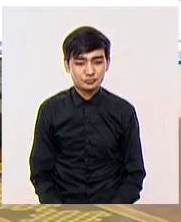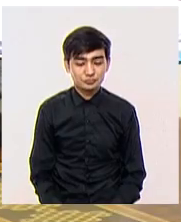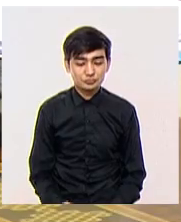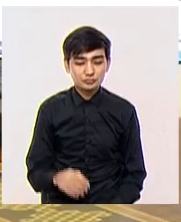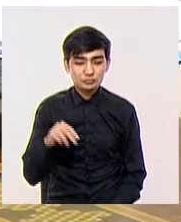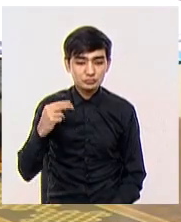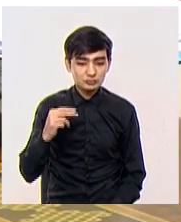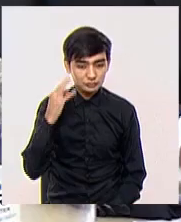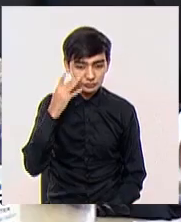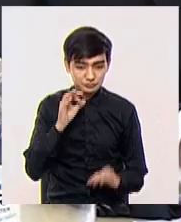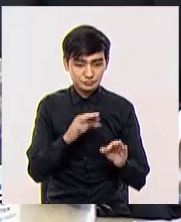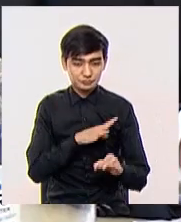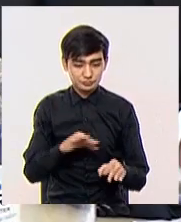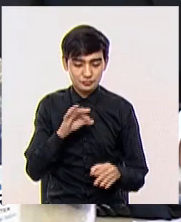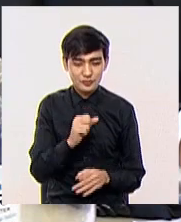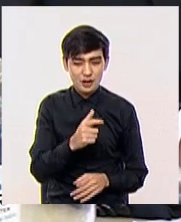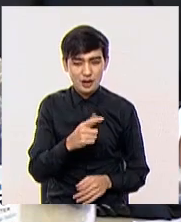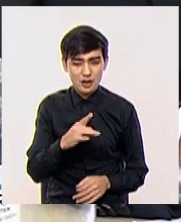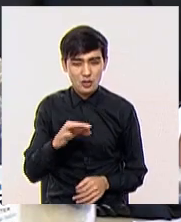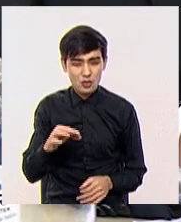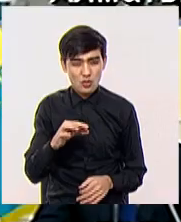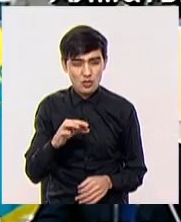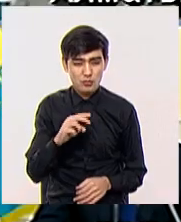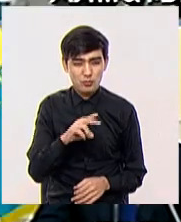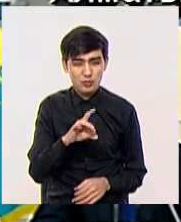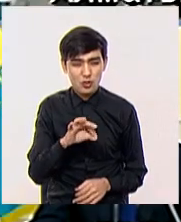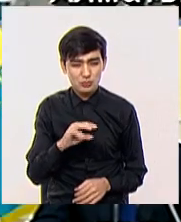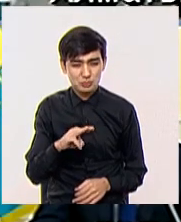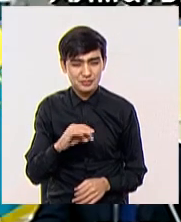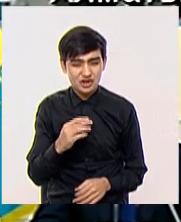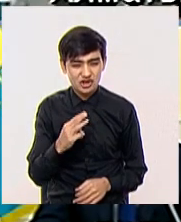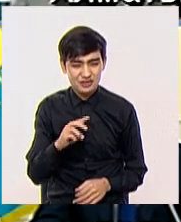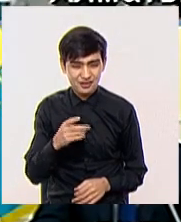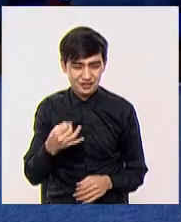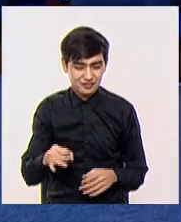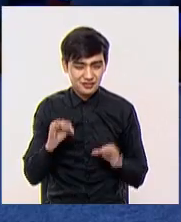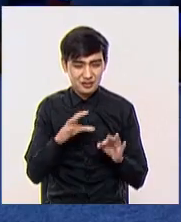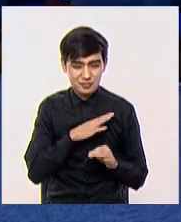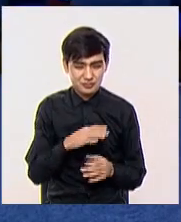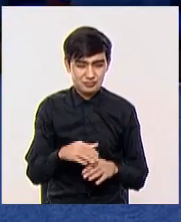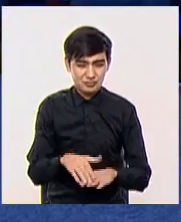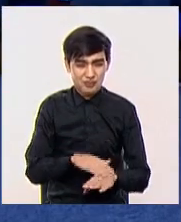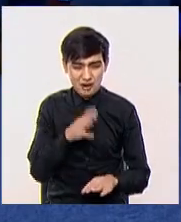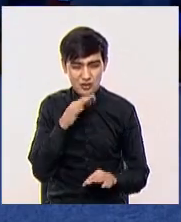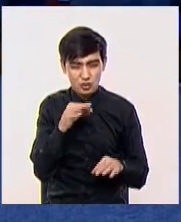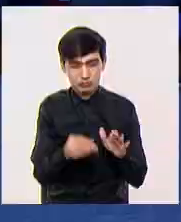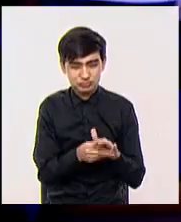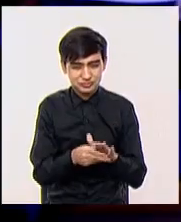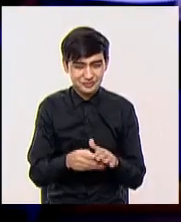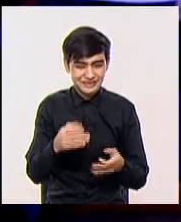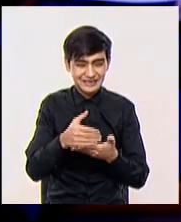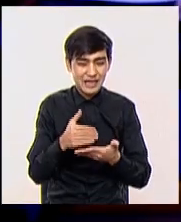Раскритиковал президент и деятельность агропромышленного комплекса. По словам Касым-Жомарта Токаева, многолетние коррупционные схемы в